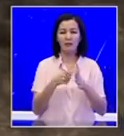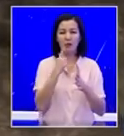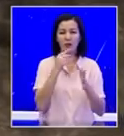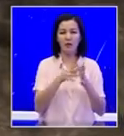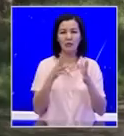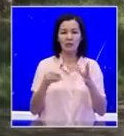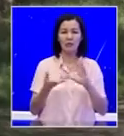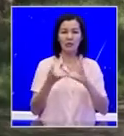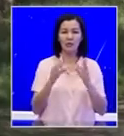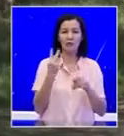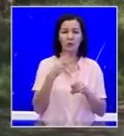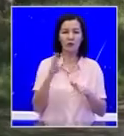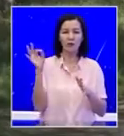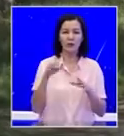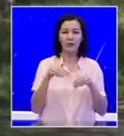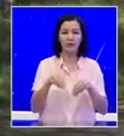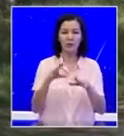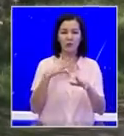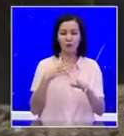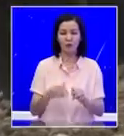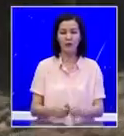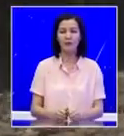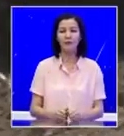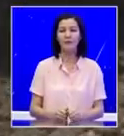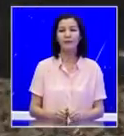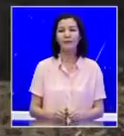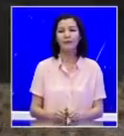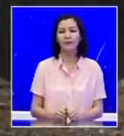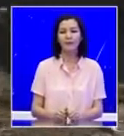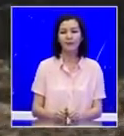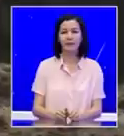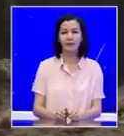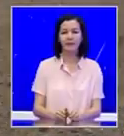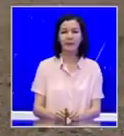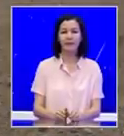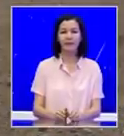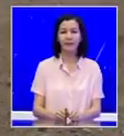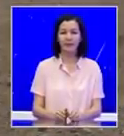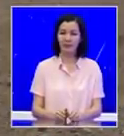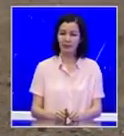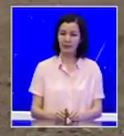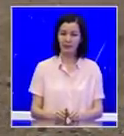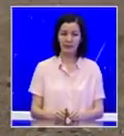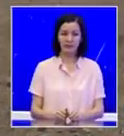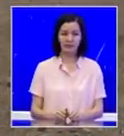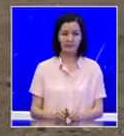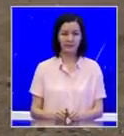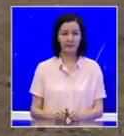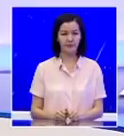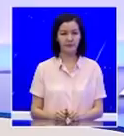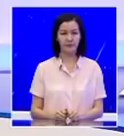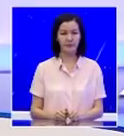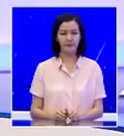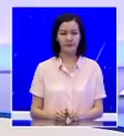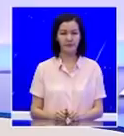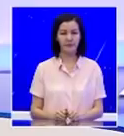бойынша бүгінгі таңға біз 20% жеп болдық бүгінгі таңға. Рахат Рахымжанов, Ерлан Азанбай, Жетісу арнасы, Ақсу ауданынан.